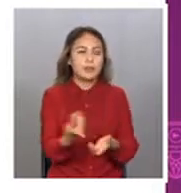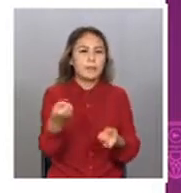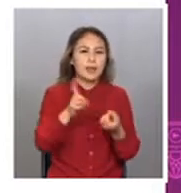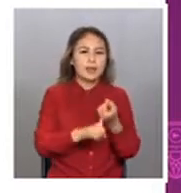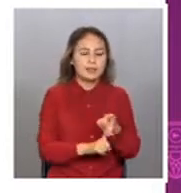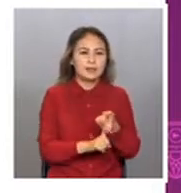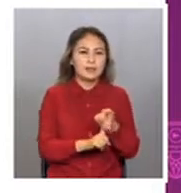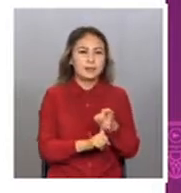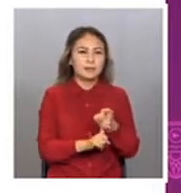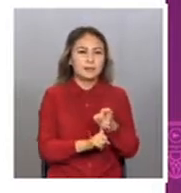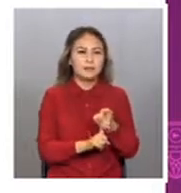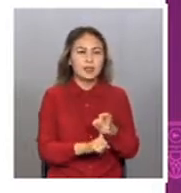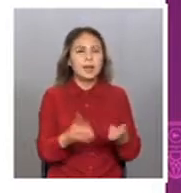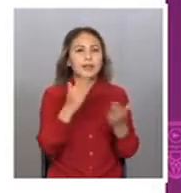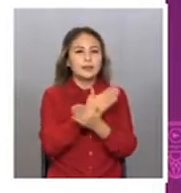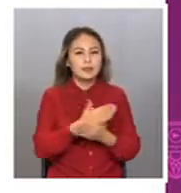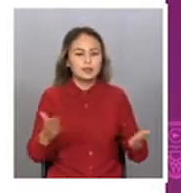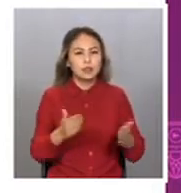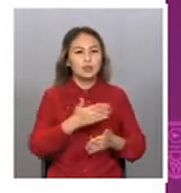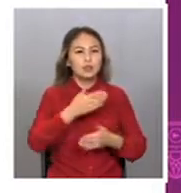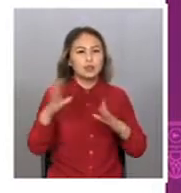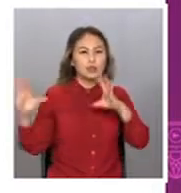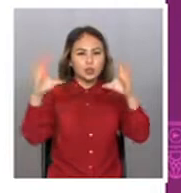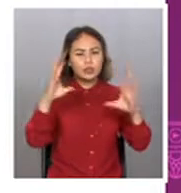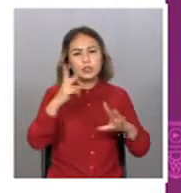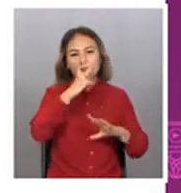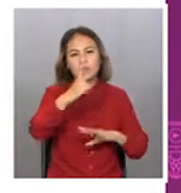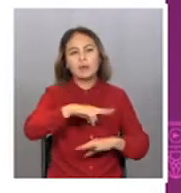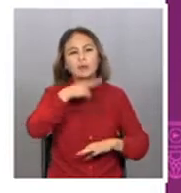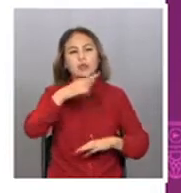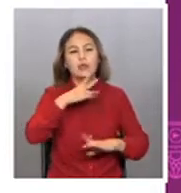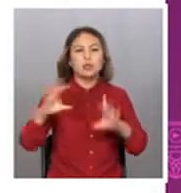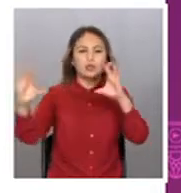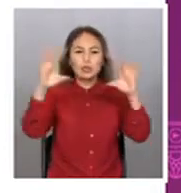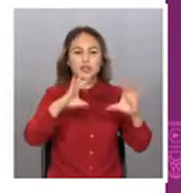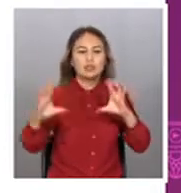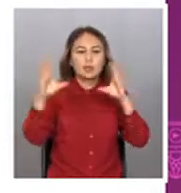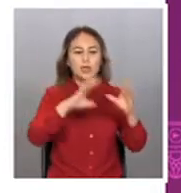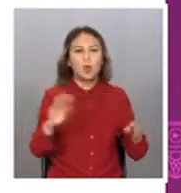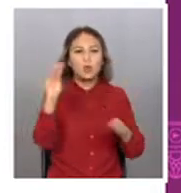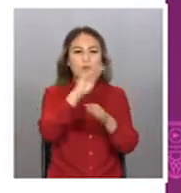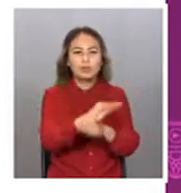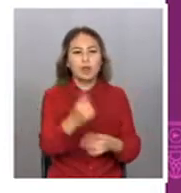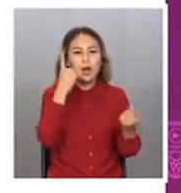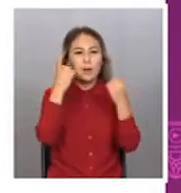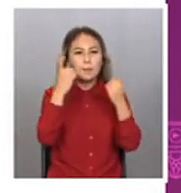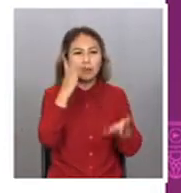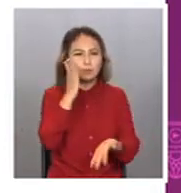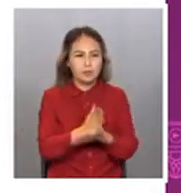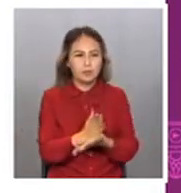байланысты. Енді үлкен шеңберге назар аударайық. Үлкен шеңберде қосымша ақпарат